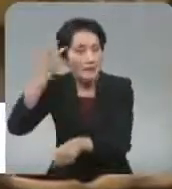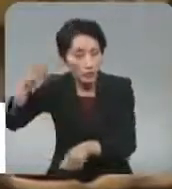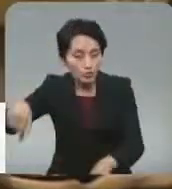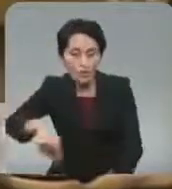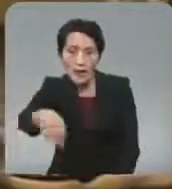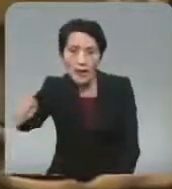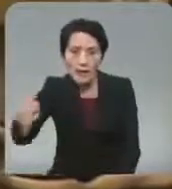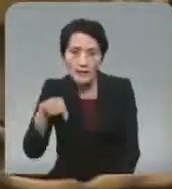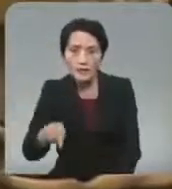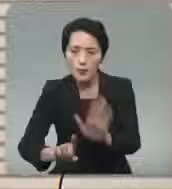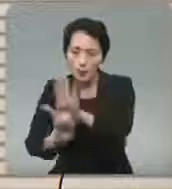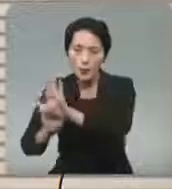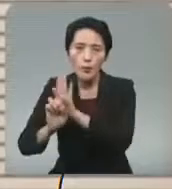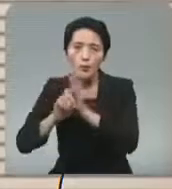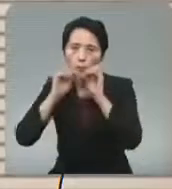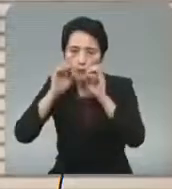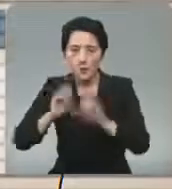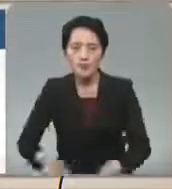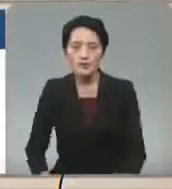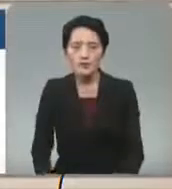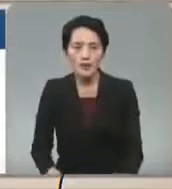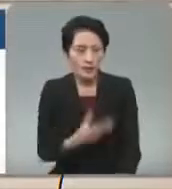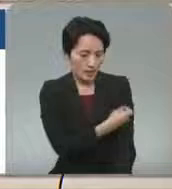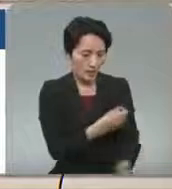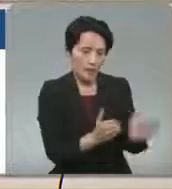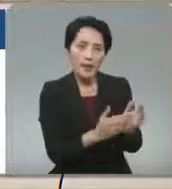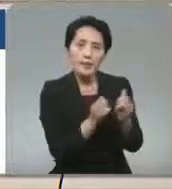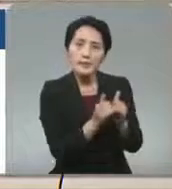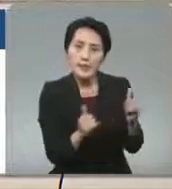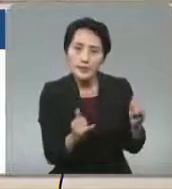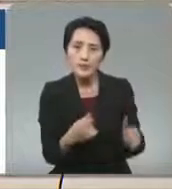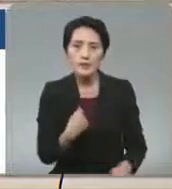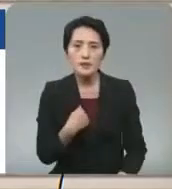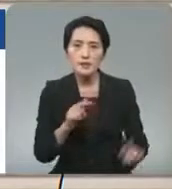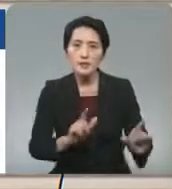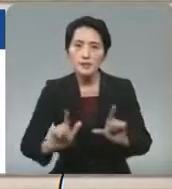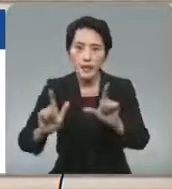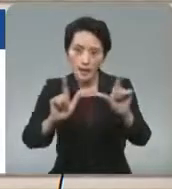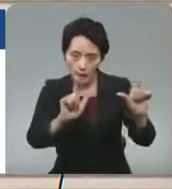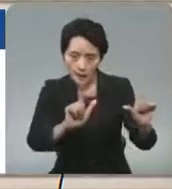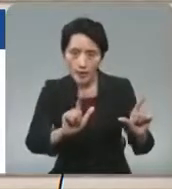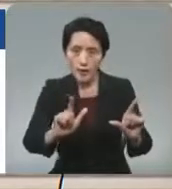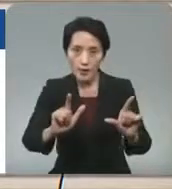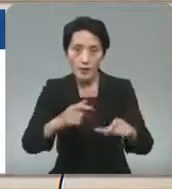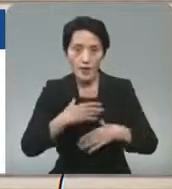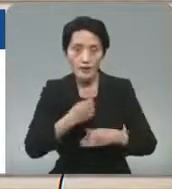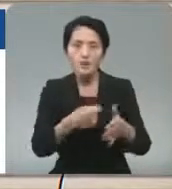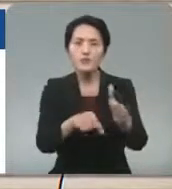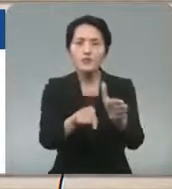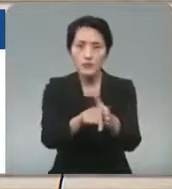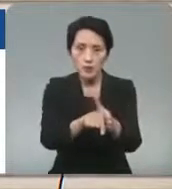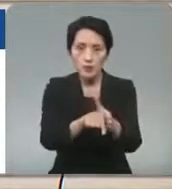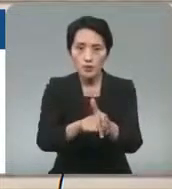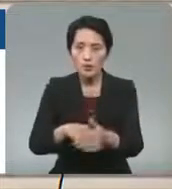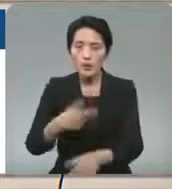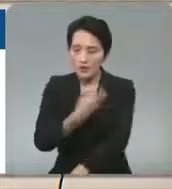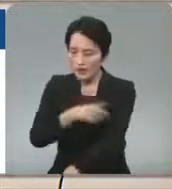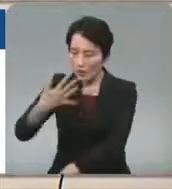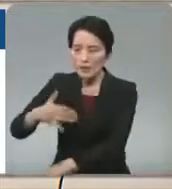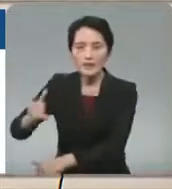geimpften liegt am montag bei 76,6 prozent die der erst geimpften bei 80,9 prozent